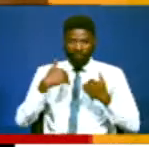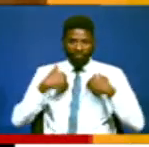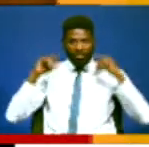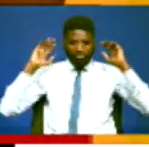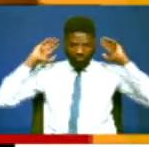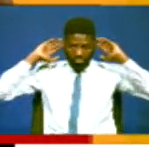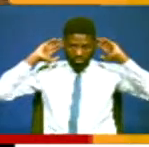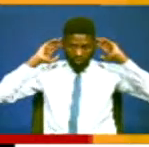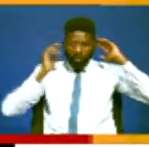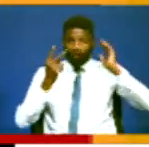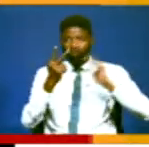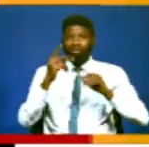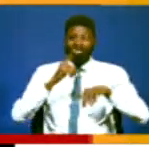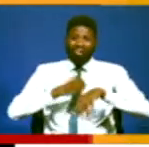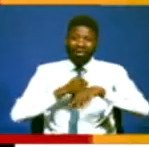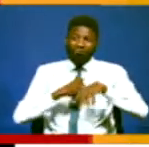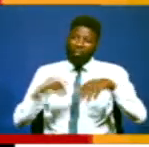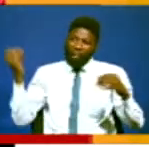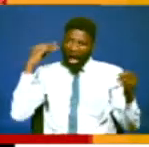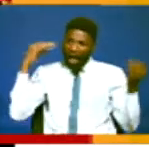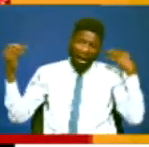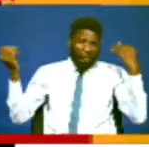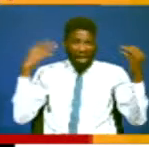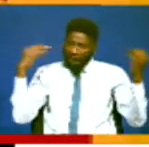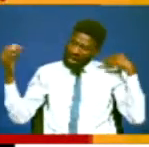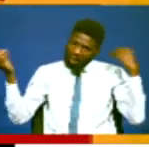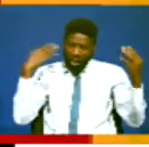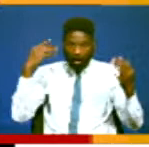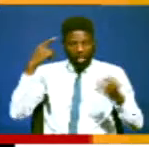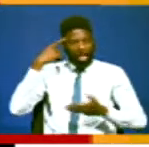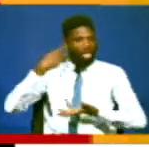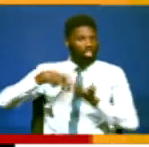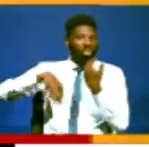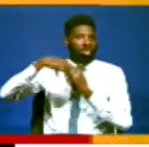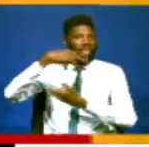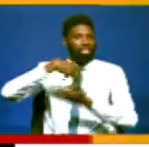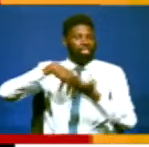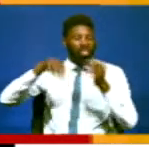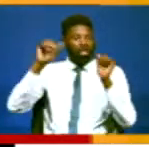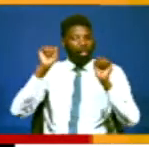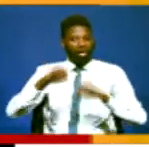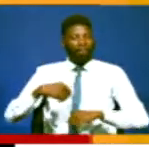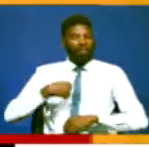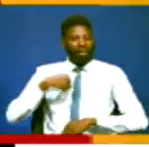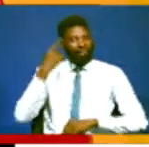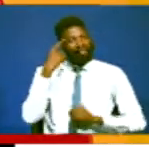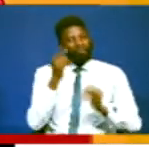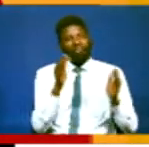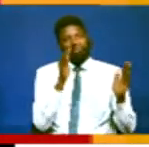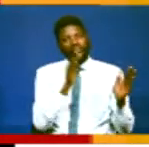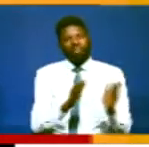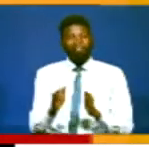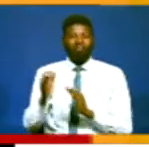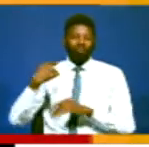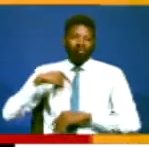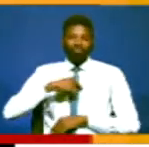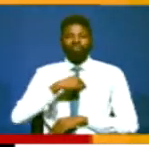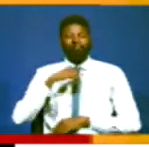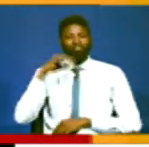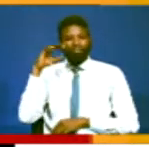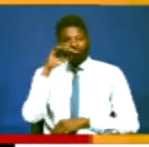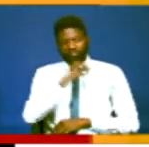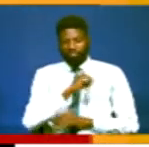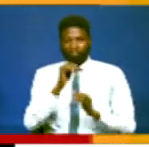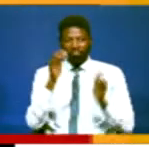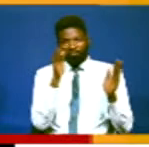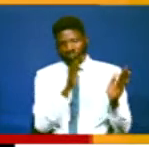sauti zikitoka kila upande sasa itachanganyikiwa. Kwa hivyo nadhani ni mpangilio ambao hatujakuwa nao wa kuweza kupanga